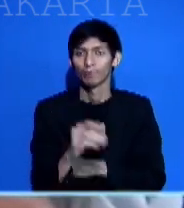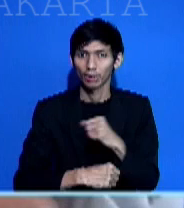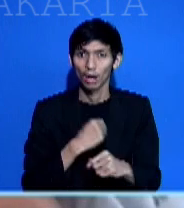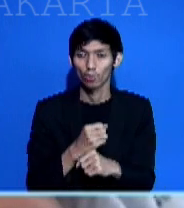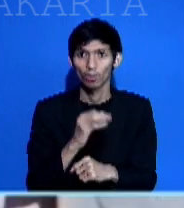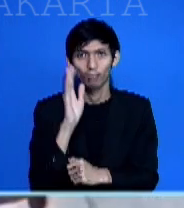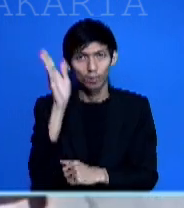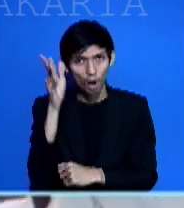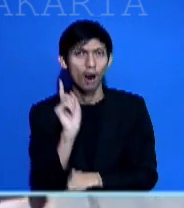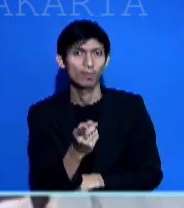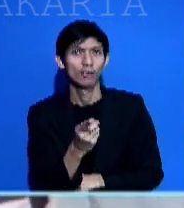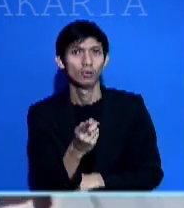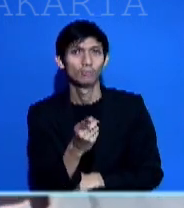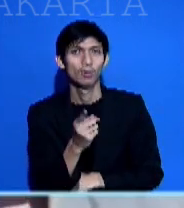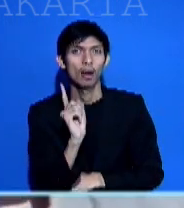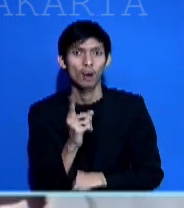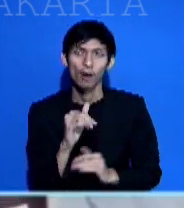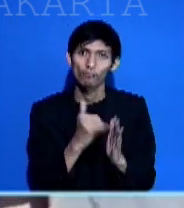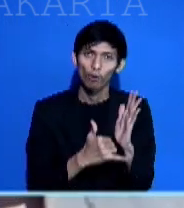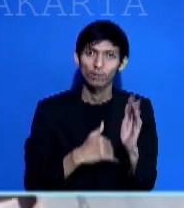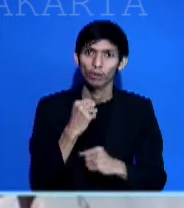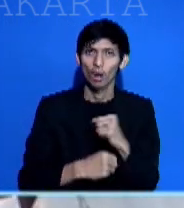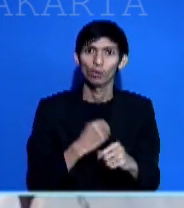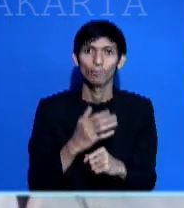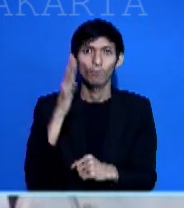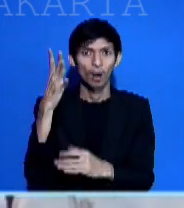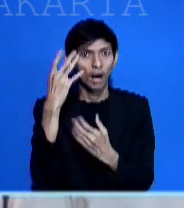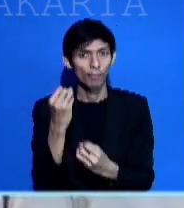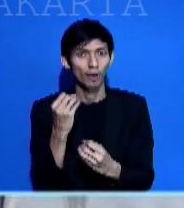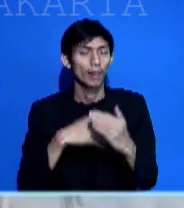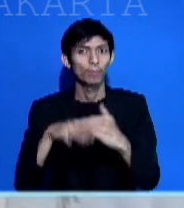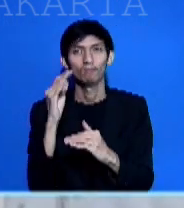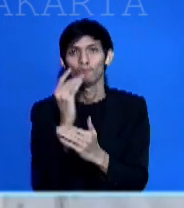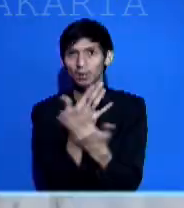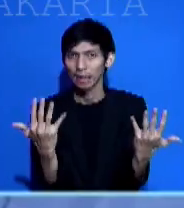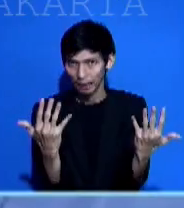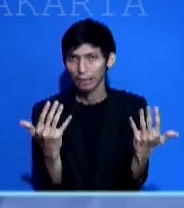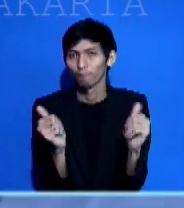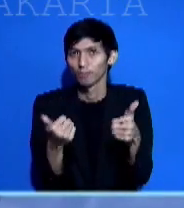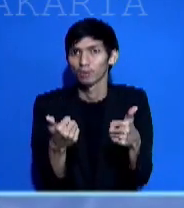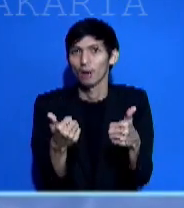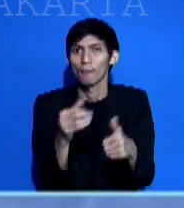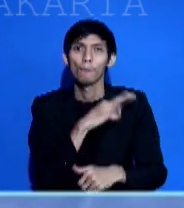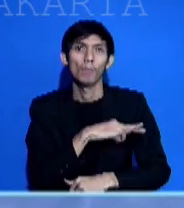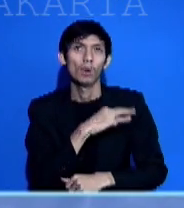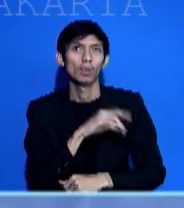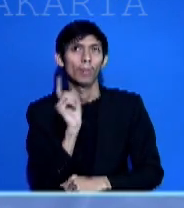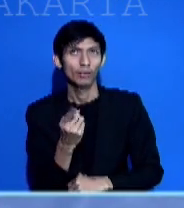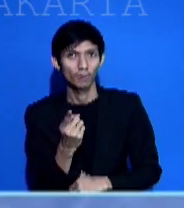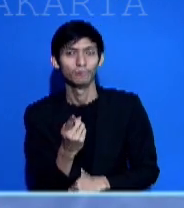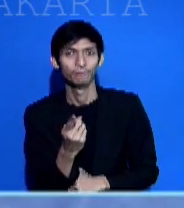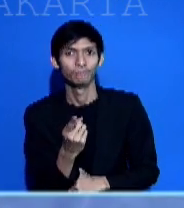depan dengan sejumlah evaluasi pasar Ramadan tahun depan diharapkan Lebih ramai lagi sehingga memberikan banyak manfaat ee kegiatan ini